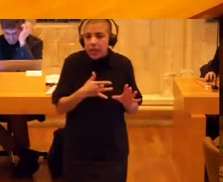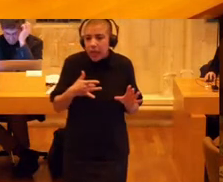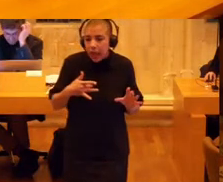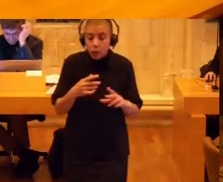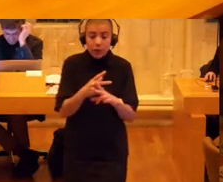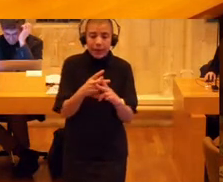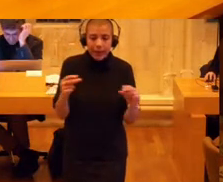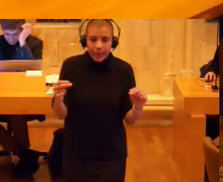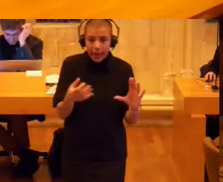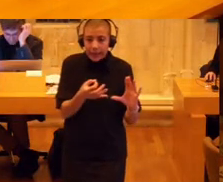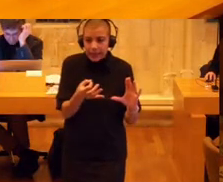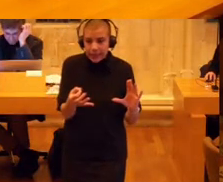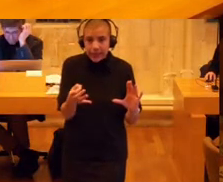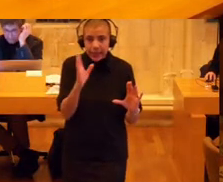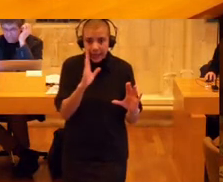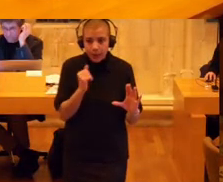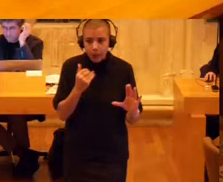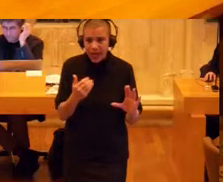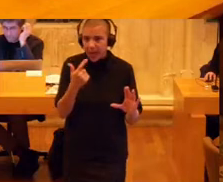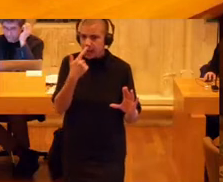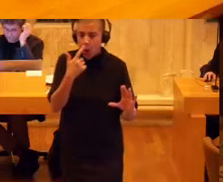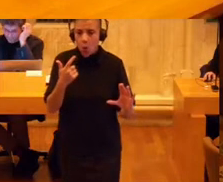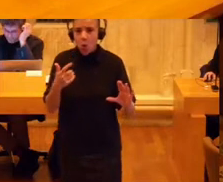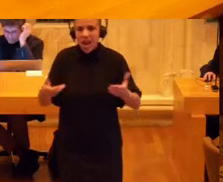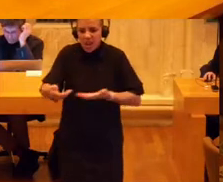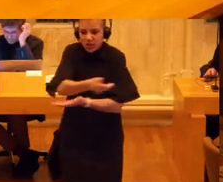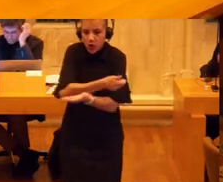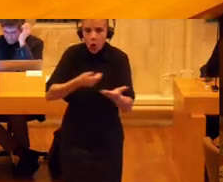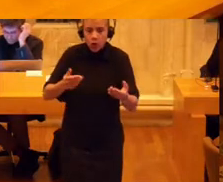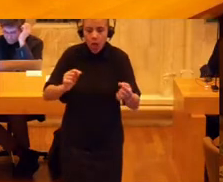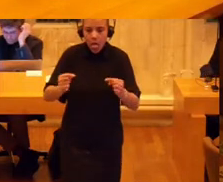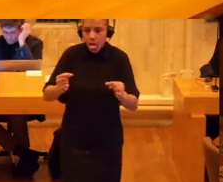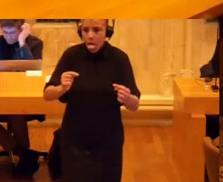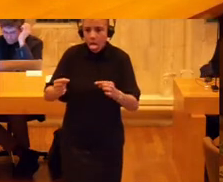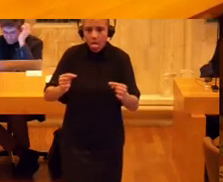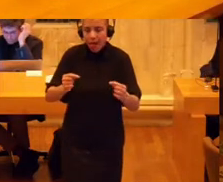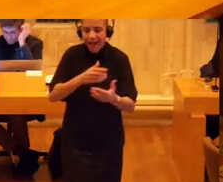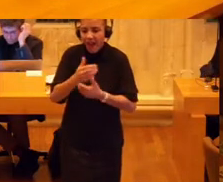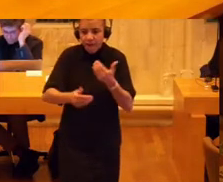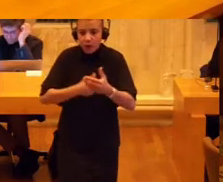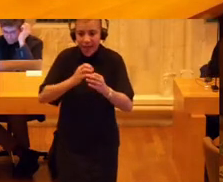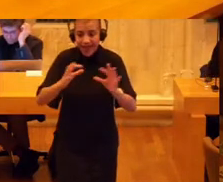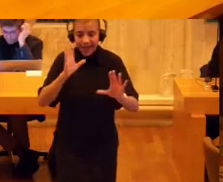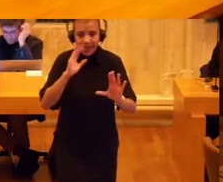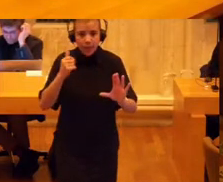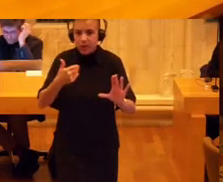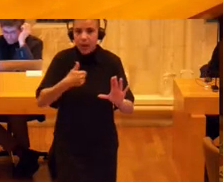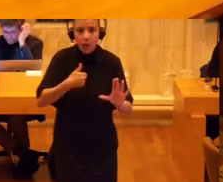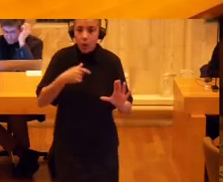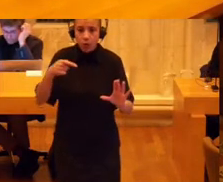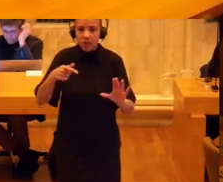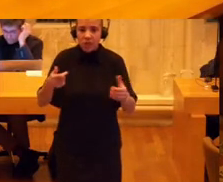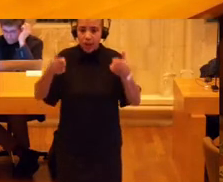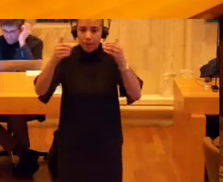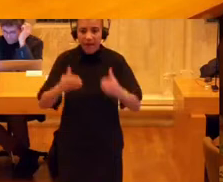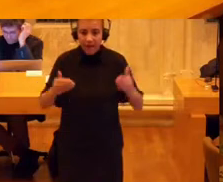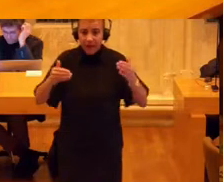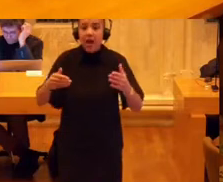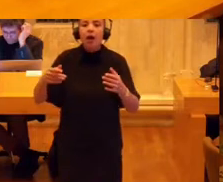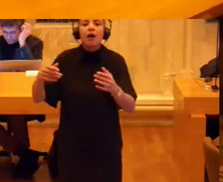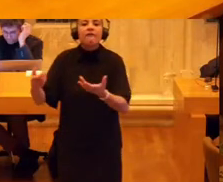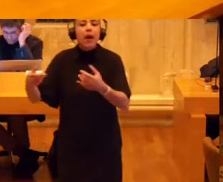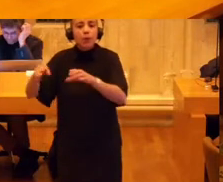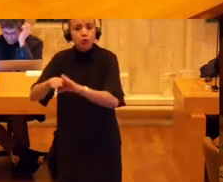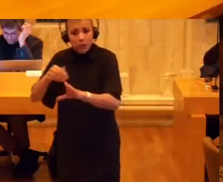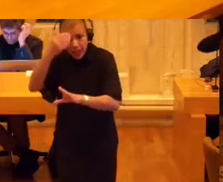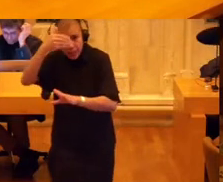la décision de fermer 4 mois seulement avant la fermeture qui était prévue. Hein. La fermeture